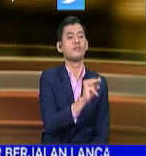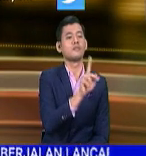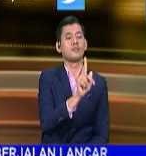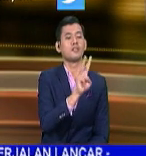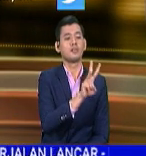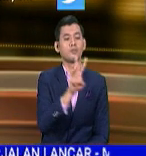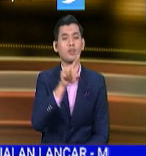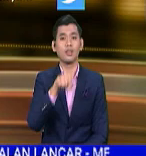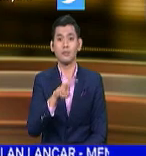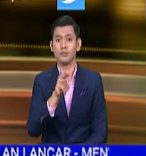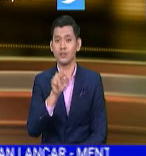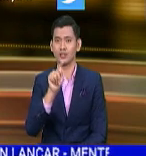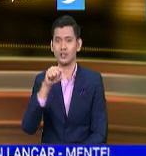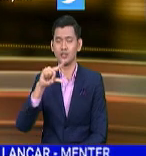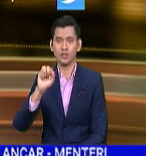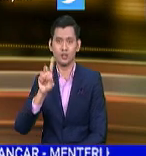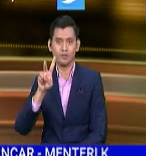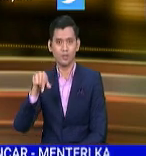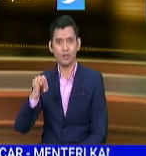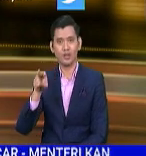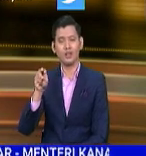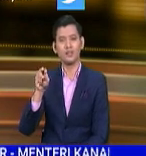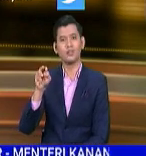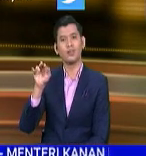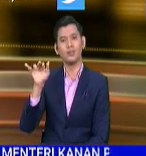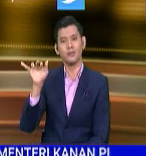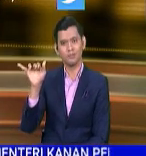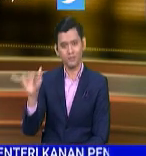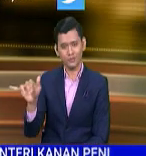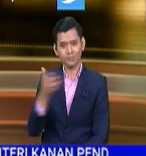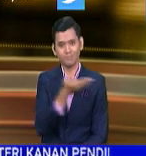anda boleh layari laman sesawang kami di